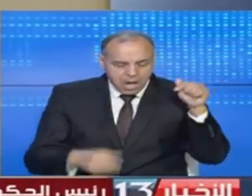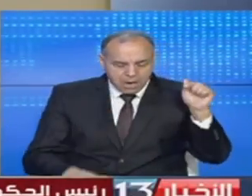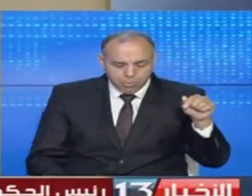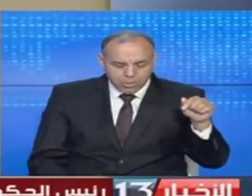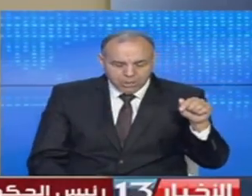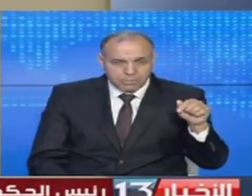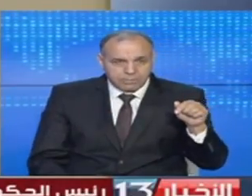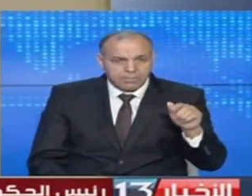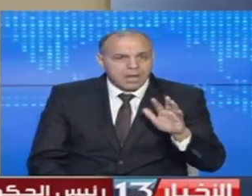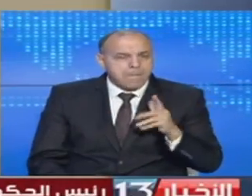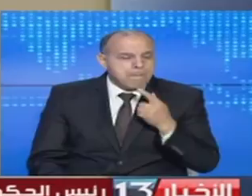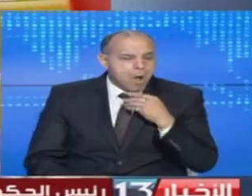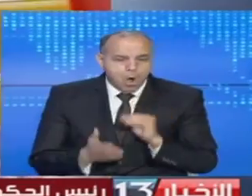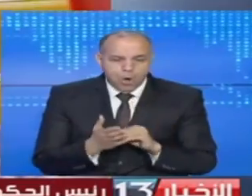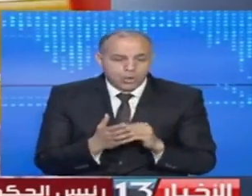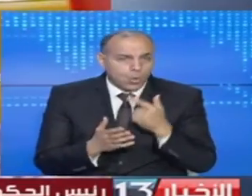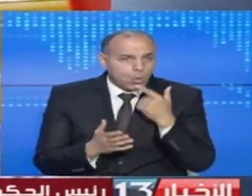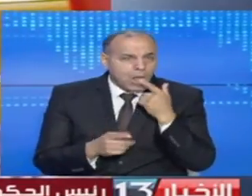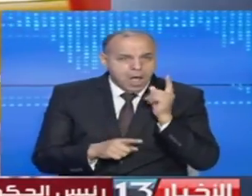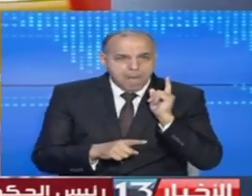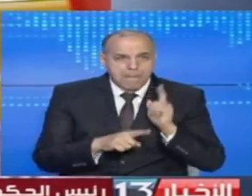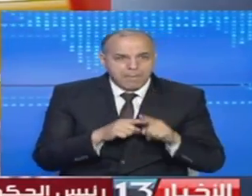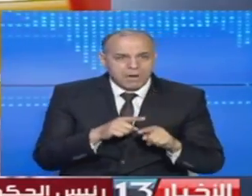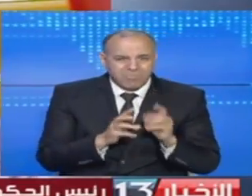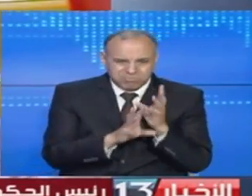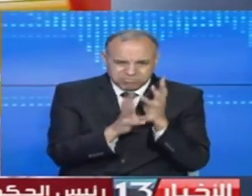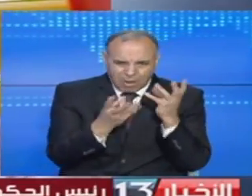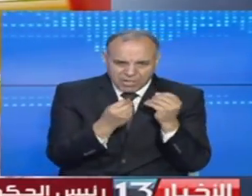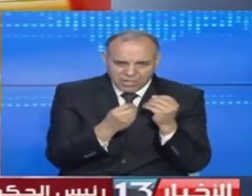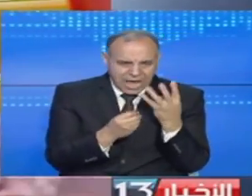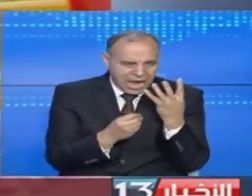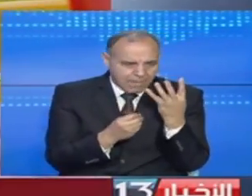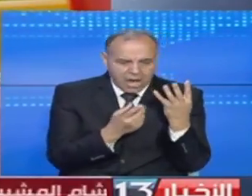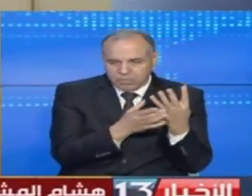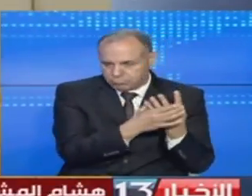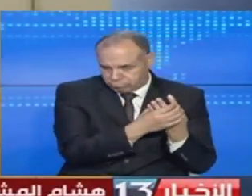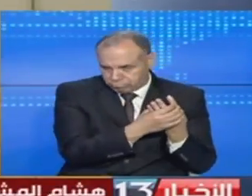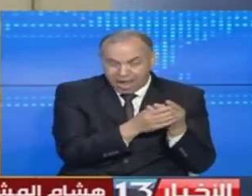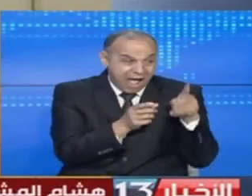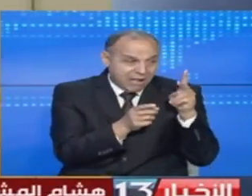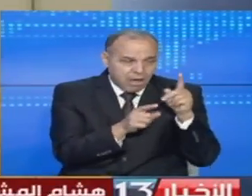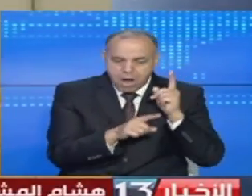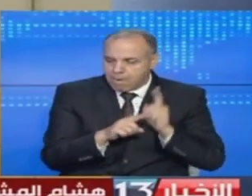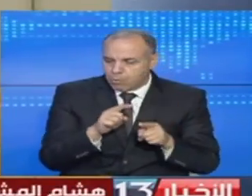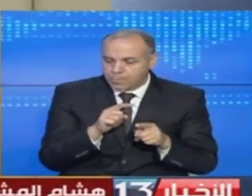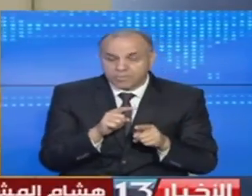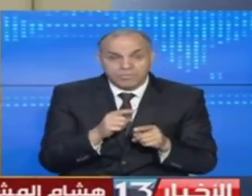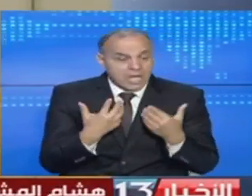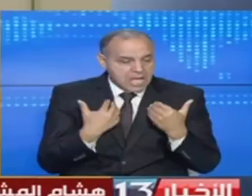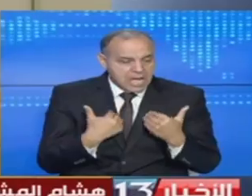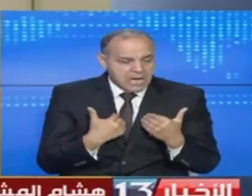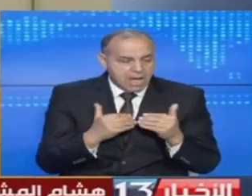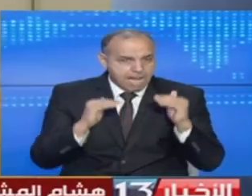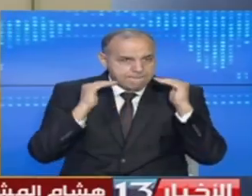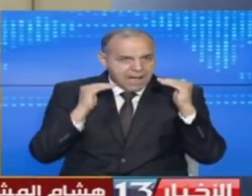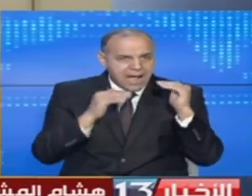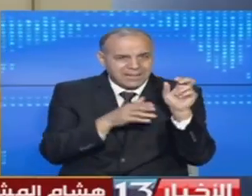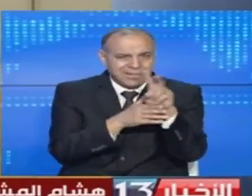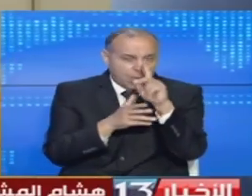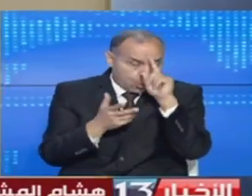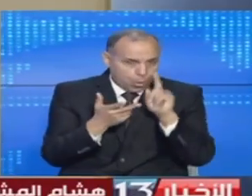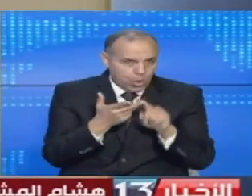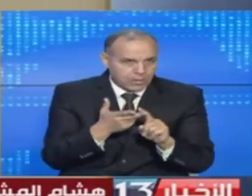يعني كذلك منع التجمعات اكثر من اربعه اشخاص يعني كذلك بالنسبه للمحطات النقل